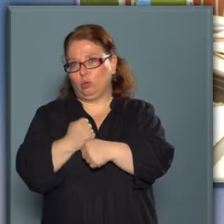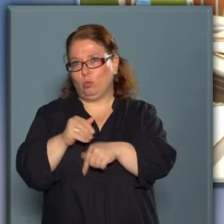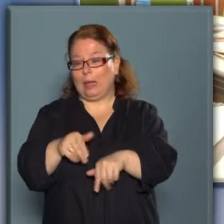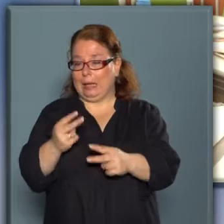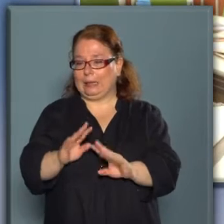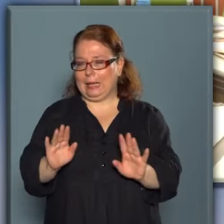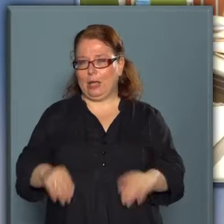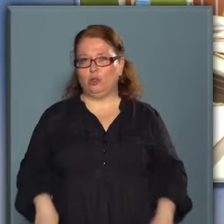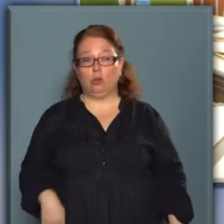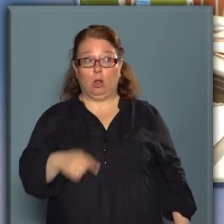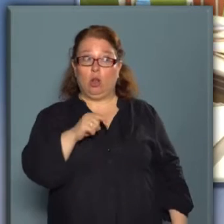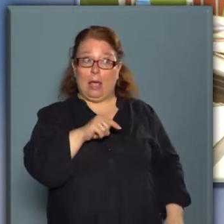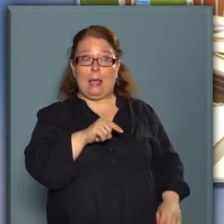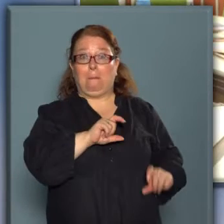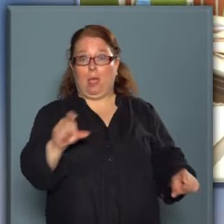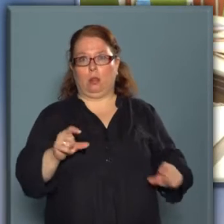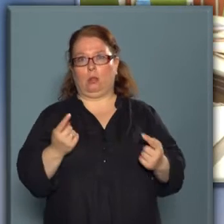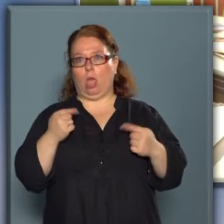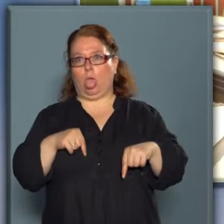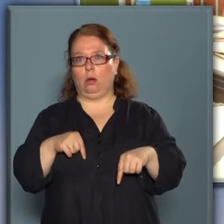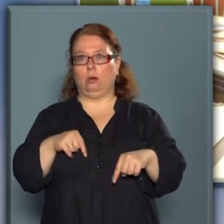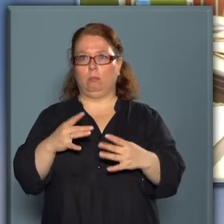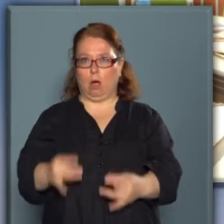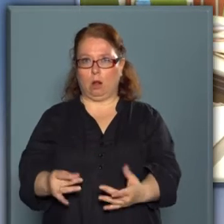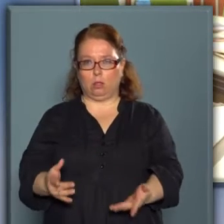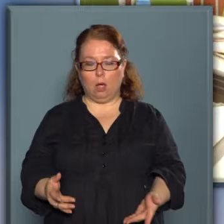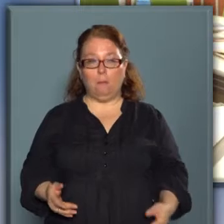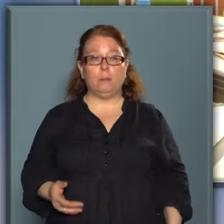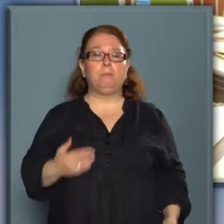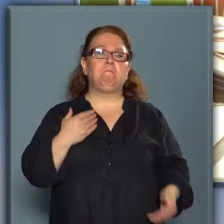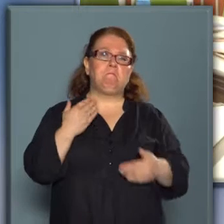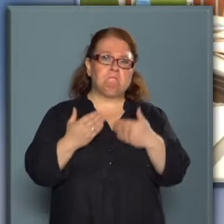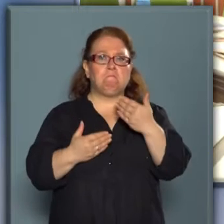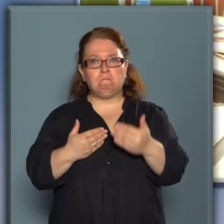Megfogott, és akkor itt ragadtam. És akkor fokozatosan